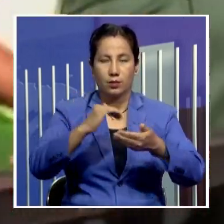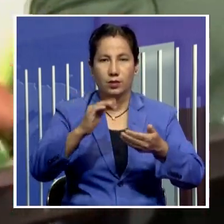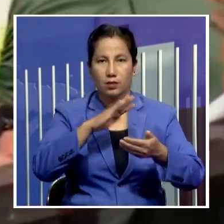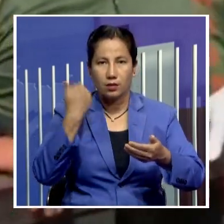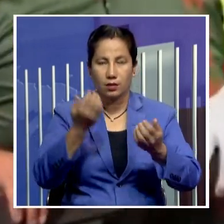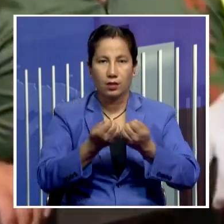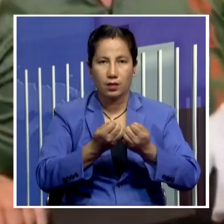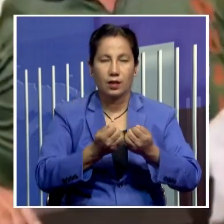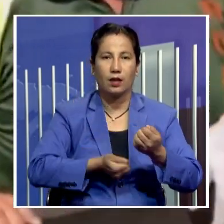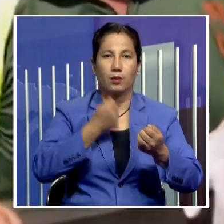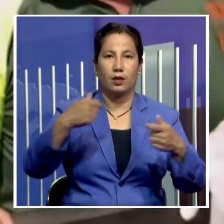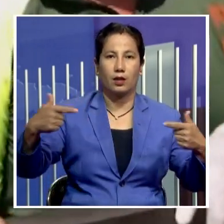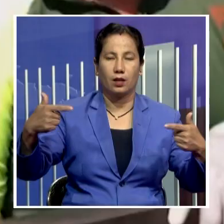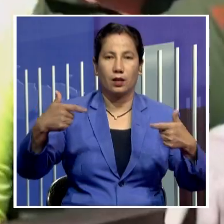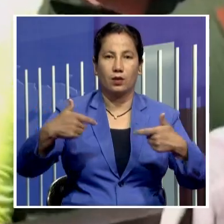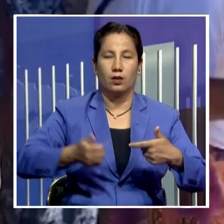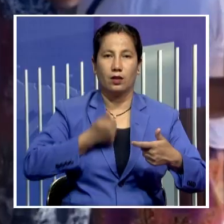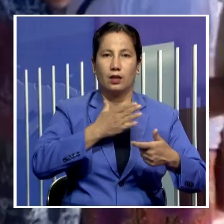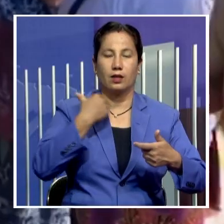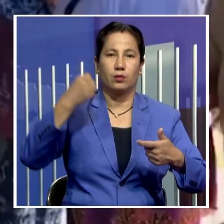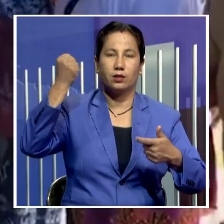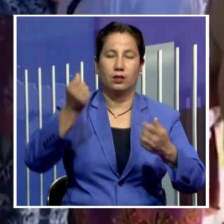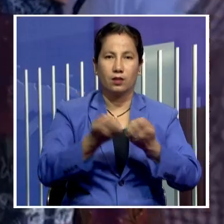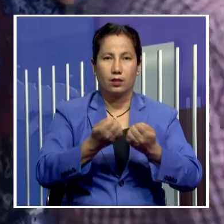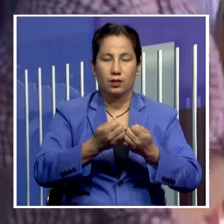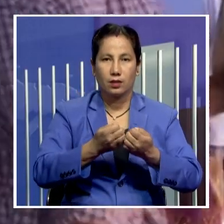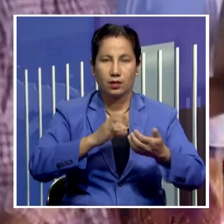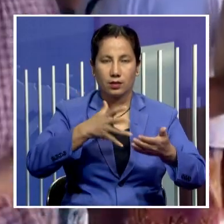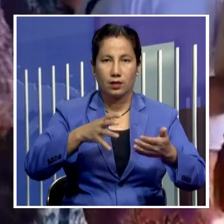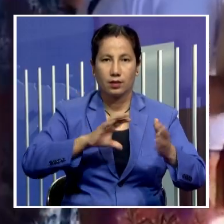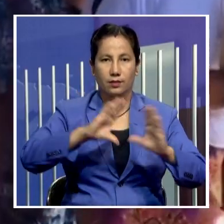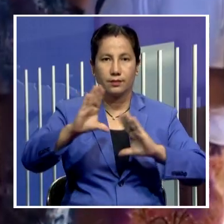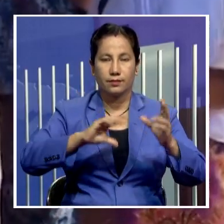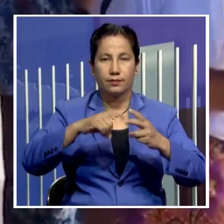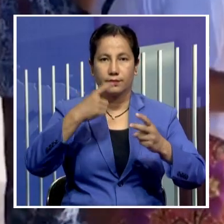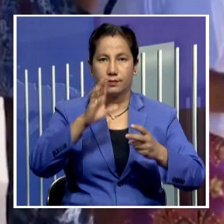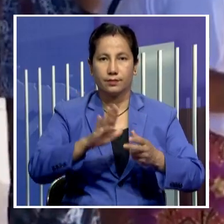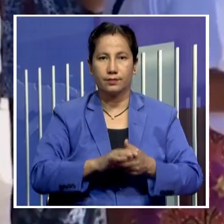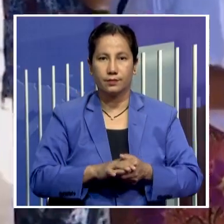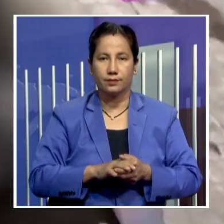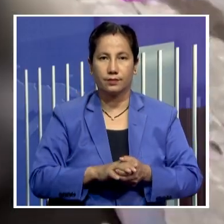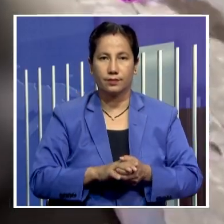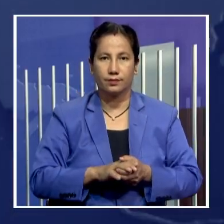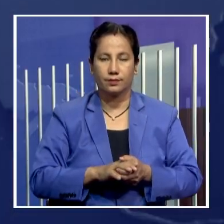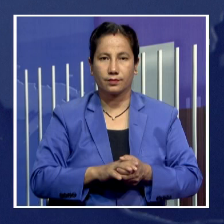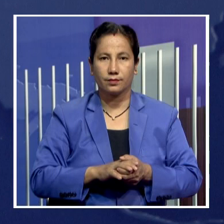गरेर आफैलाई पनि गोली हानी आत्महत्या गरेका स्थानीय सञ्चार माध्यमहरूले उल्लेख गरेका छन्।